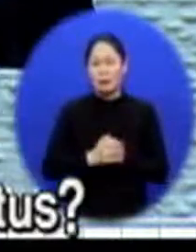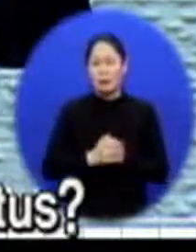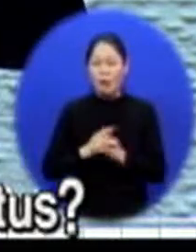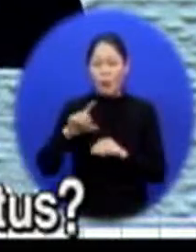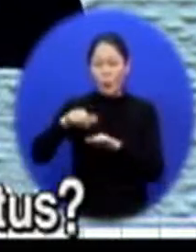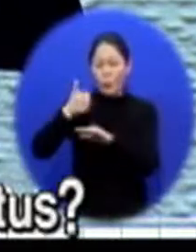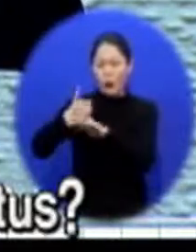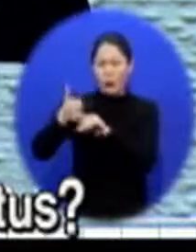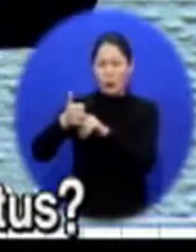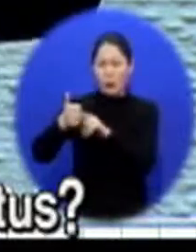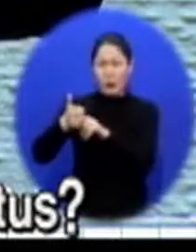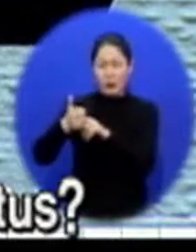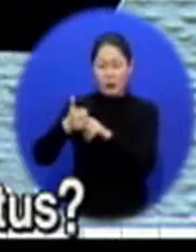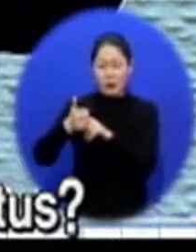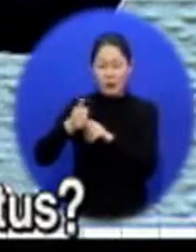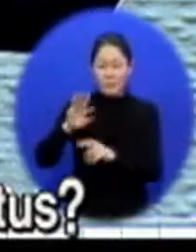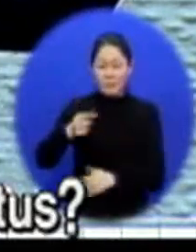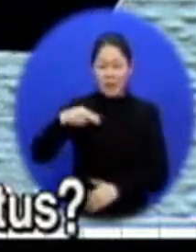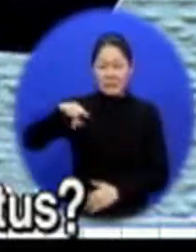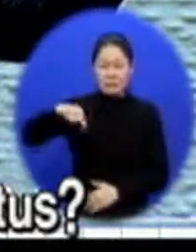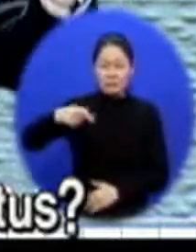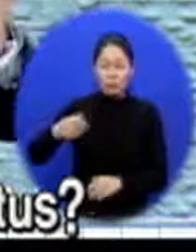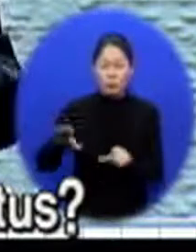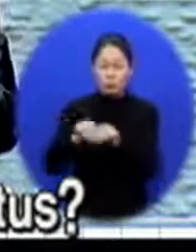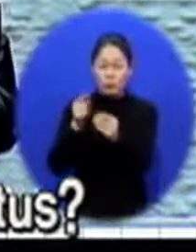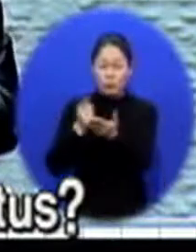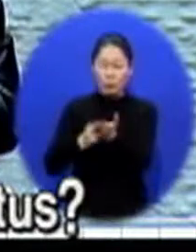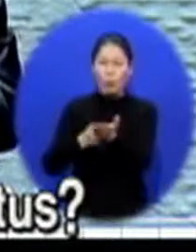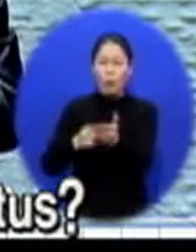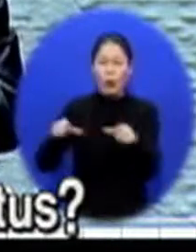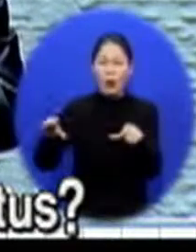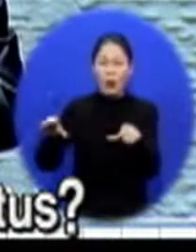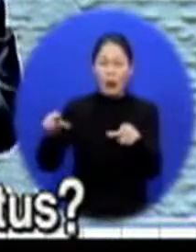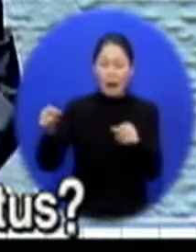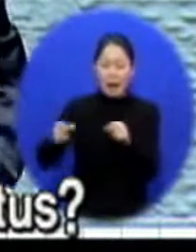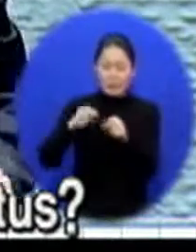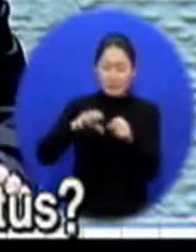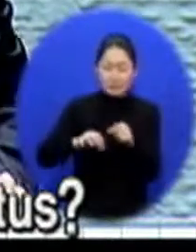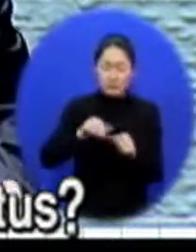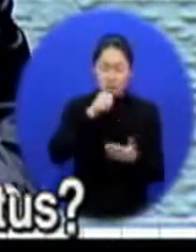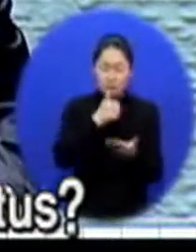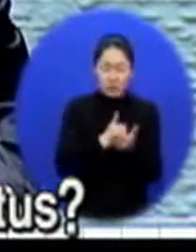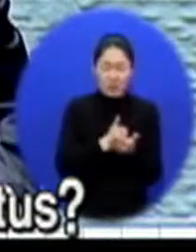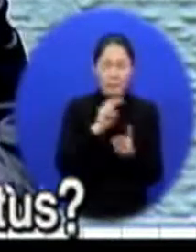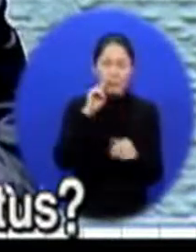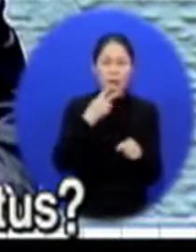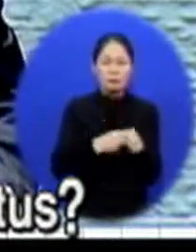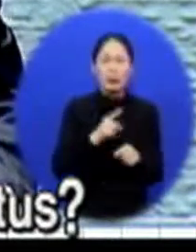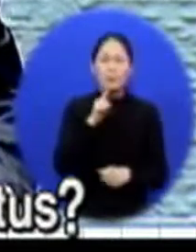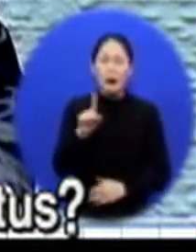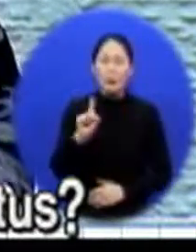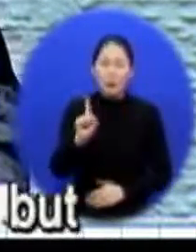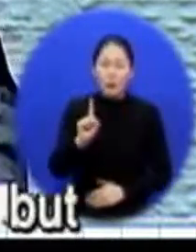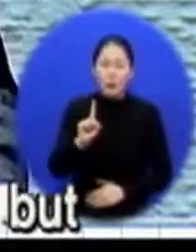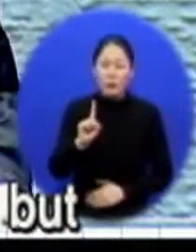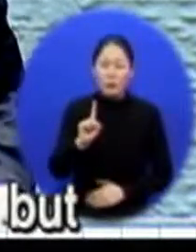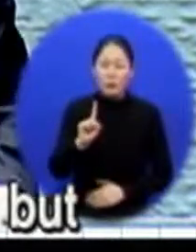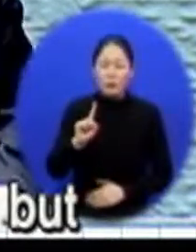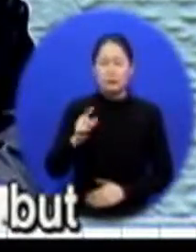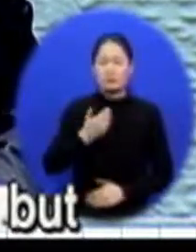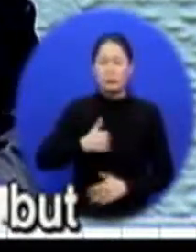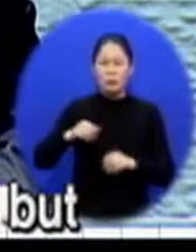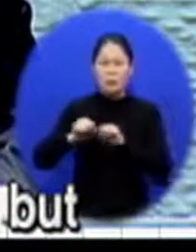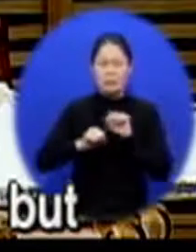그 아그립바 왕과 대수도 총독 앞에서 죄의 몸인 사도 바울이 뭐라고 했는 줄 아십니까 사도행전